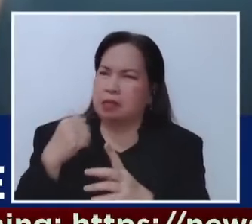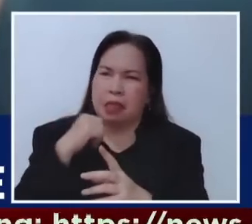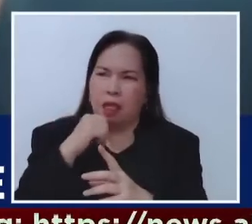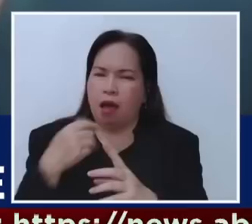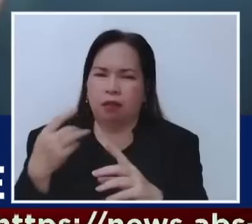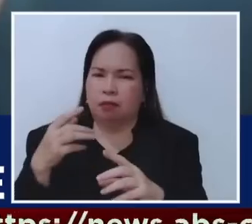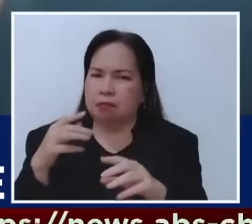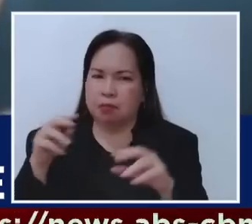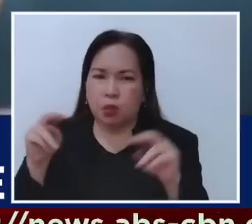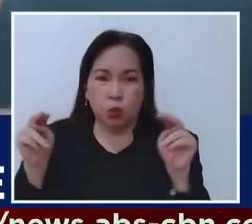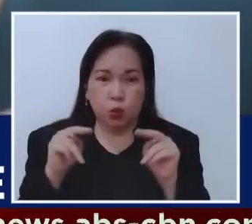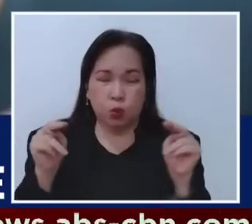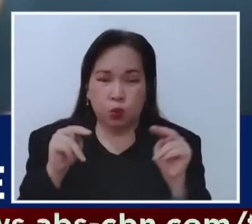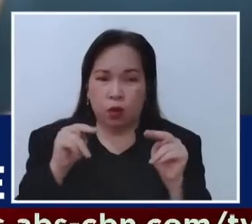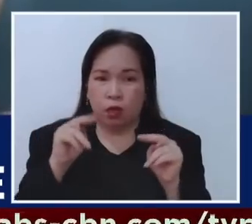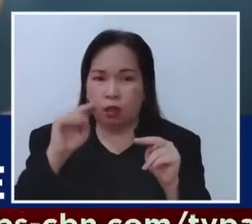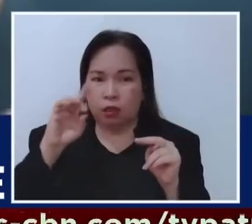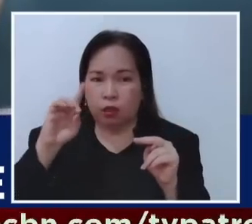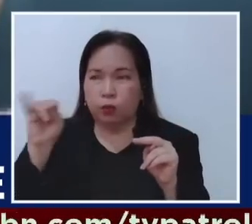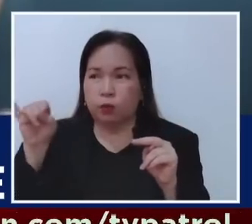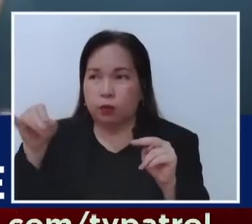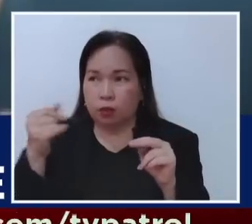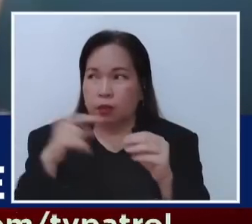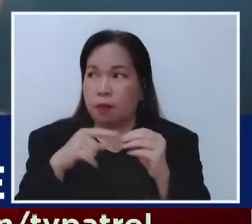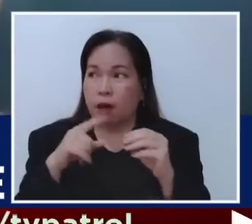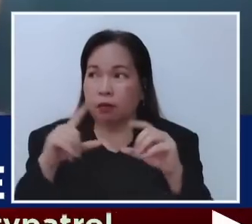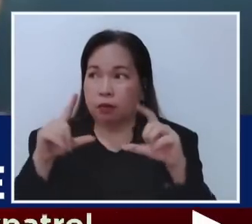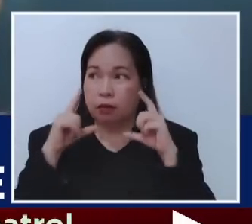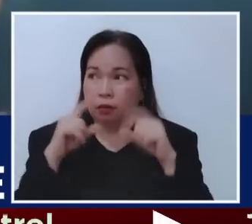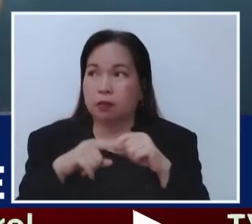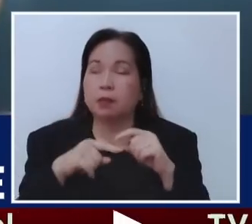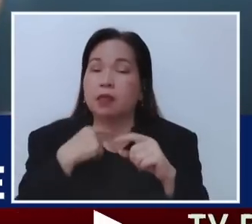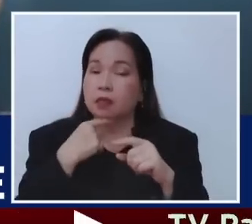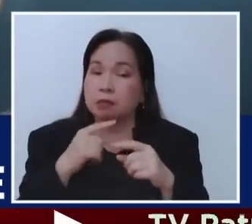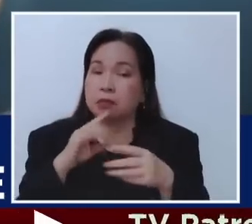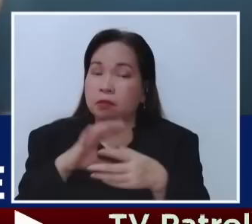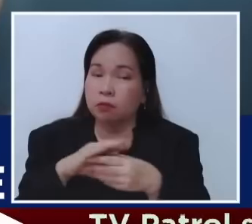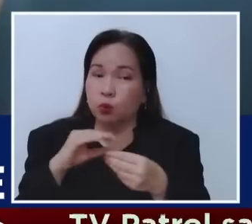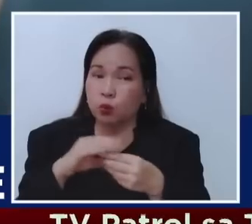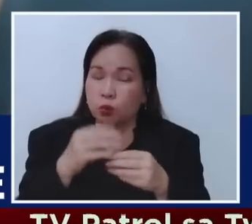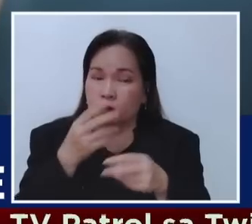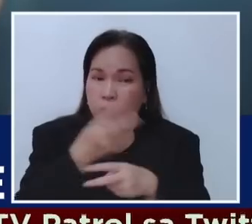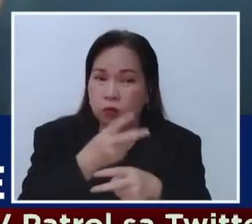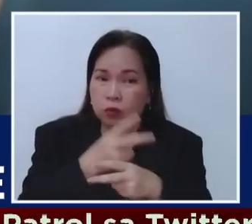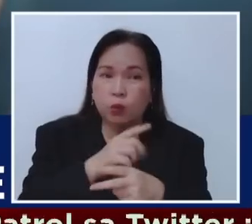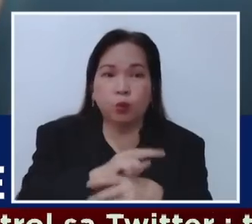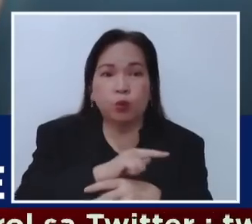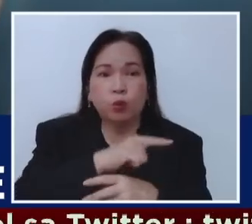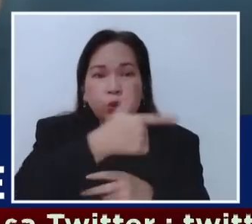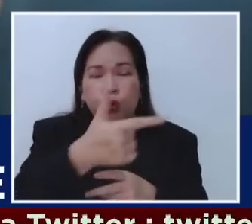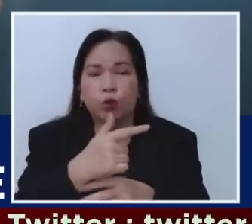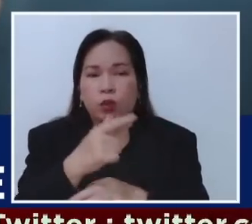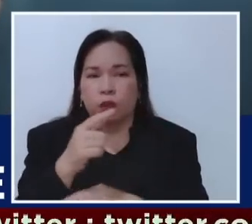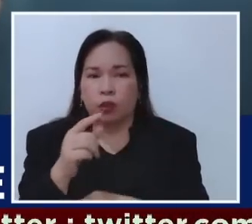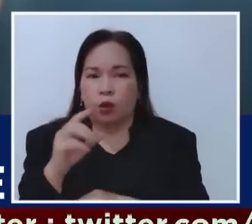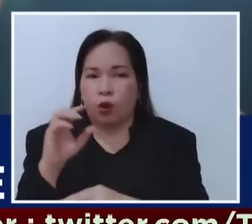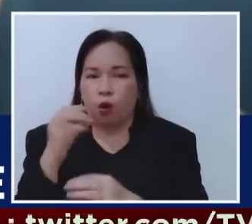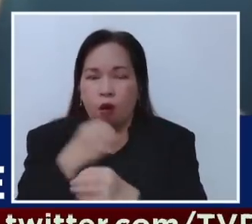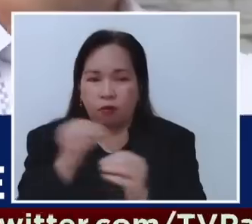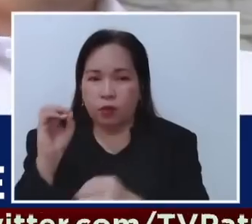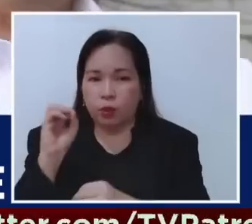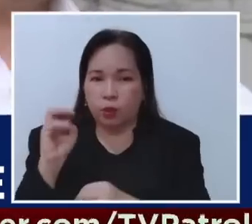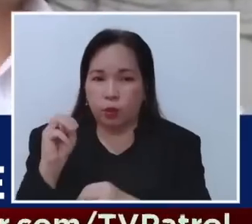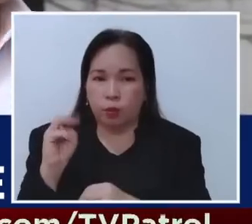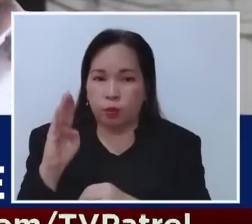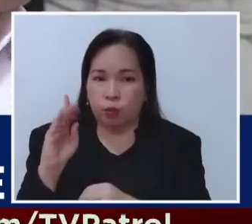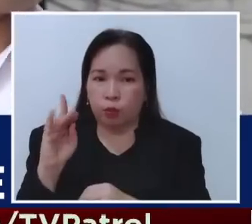sa kaso. Mungkahin ni Teves ipahawak ang investigasyon ng kaso sa Office of the Ombudsman. Pwede